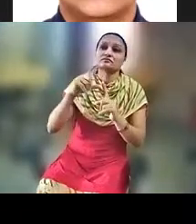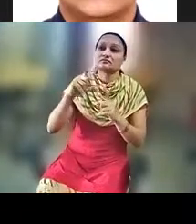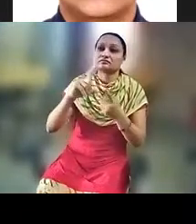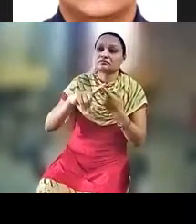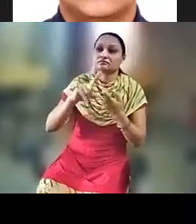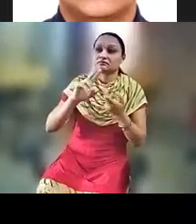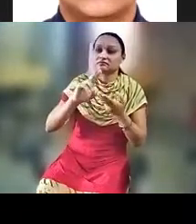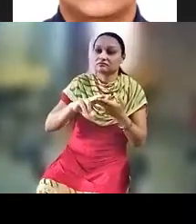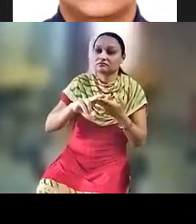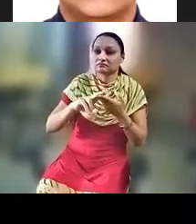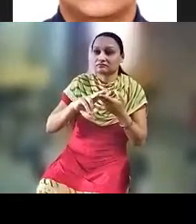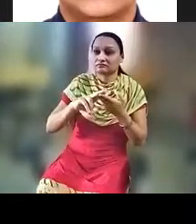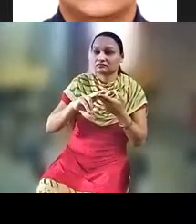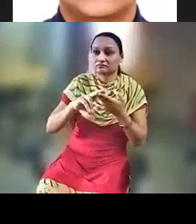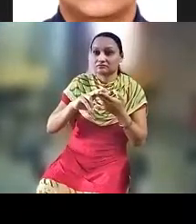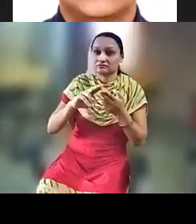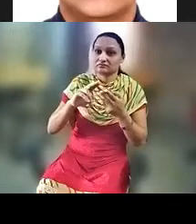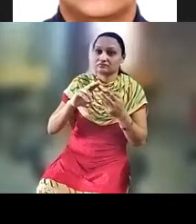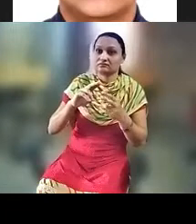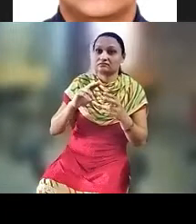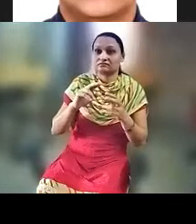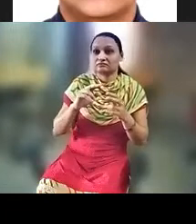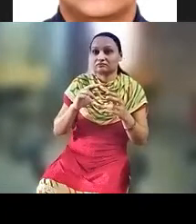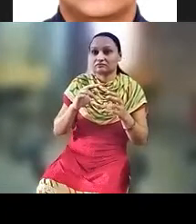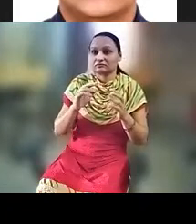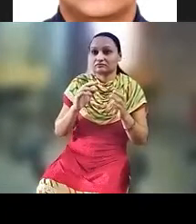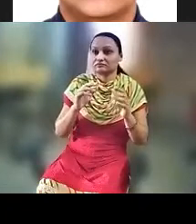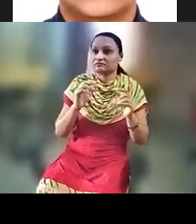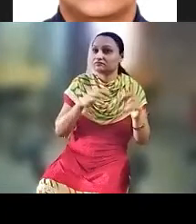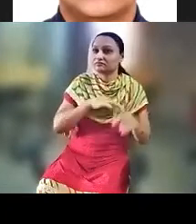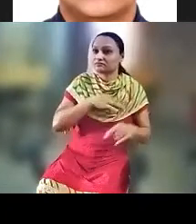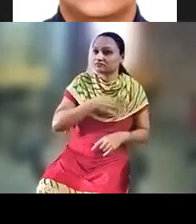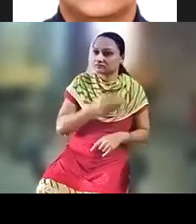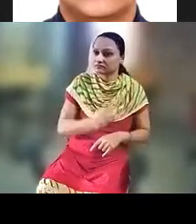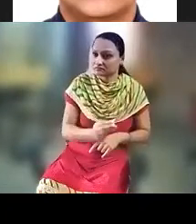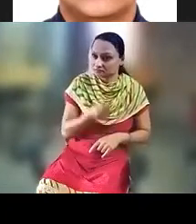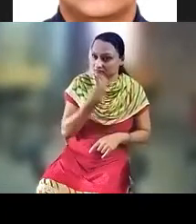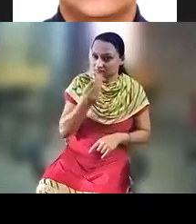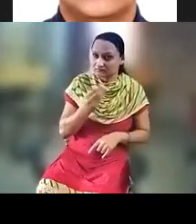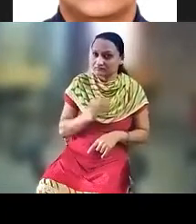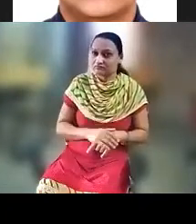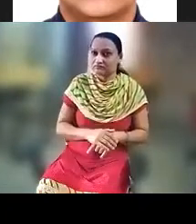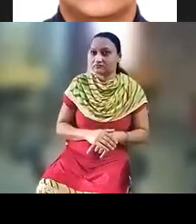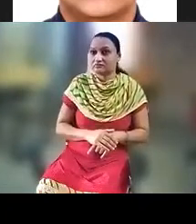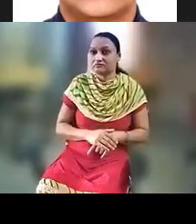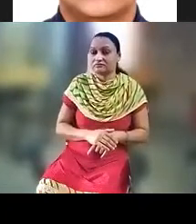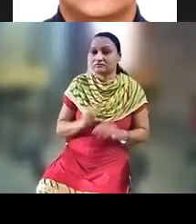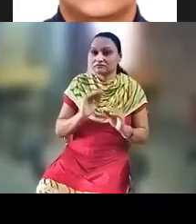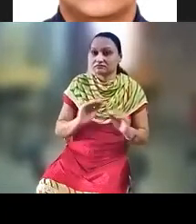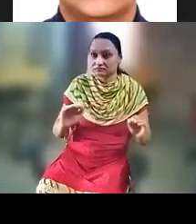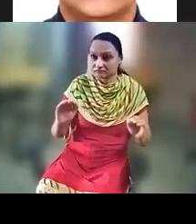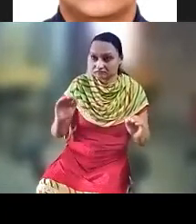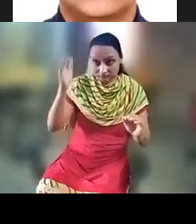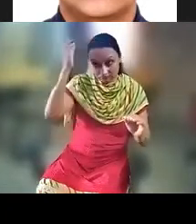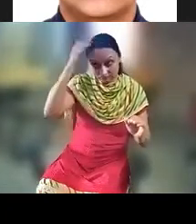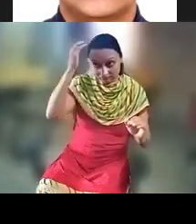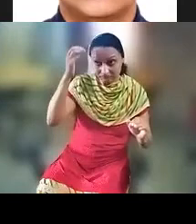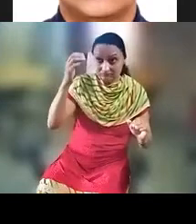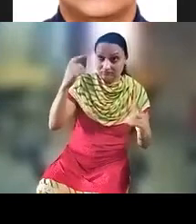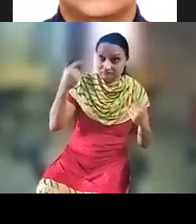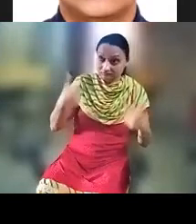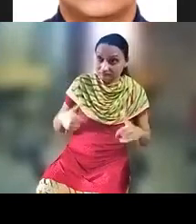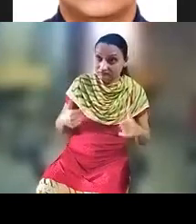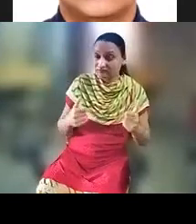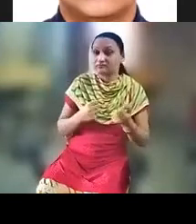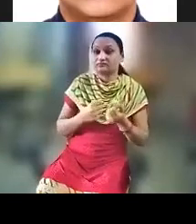are disadvantaged compared to children without disabilities on most measures of child well-being. So इन सारी चीजों पे